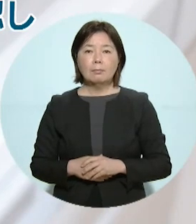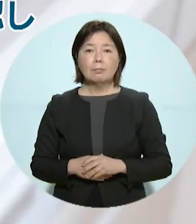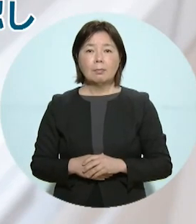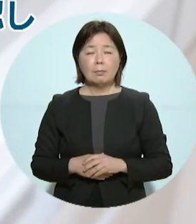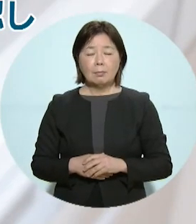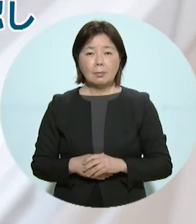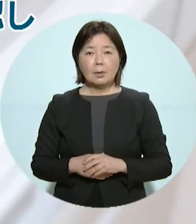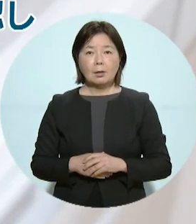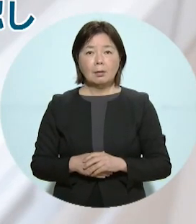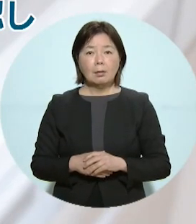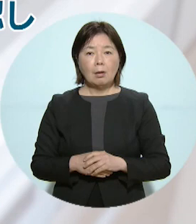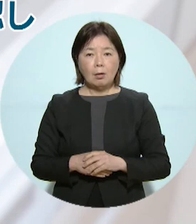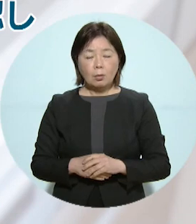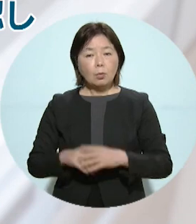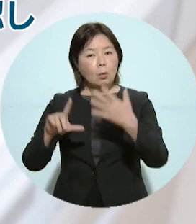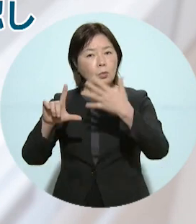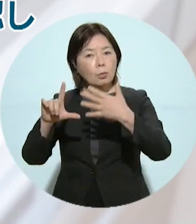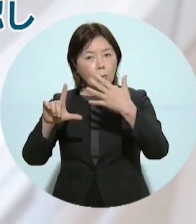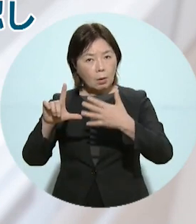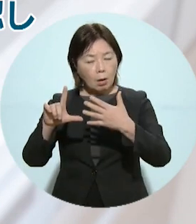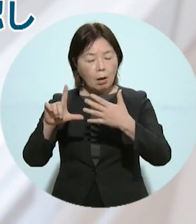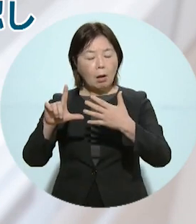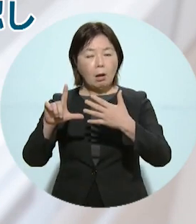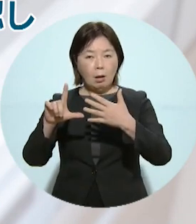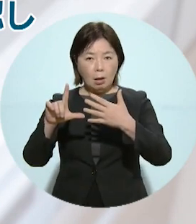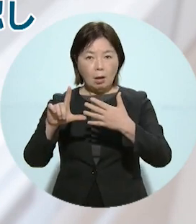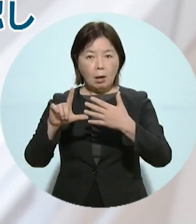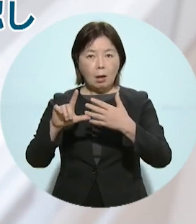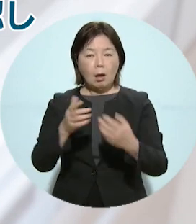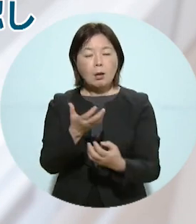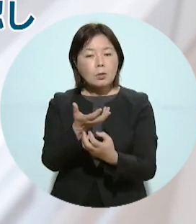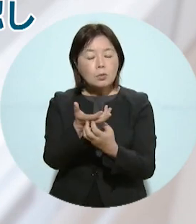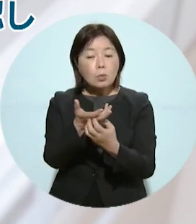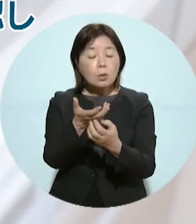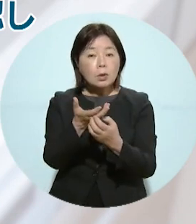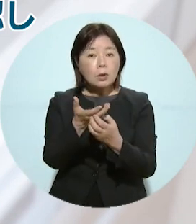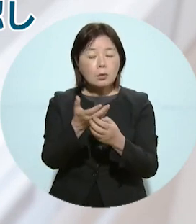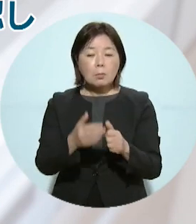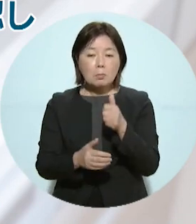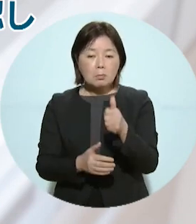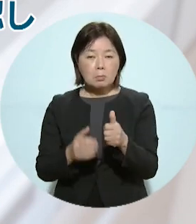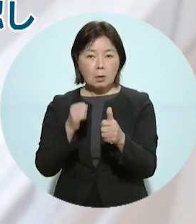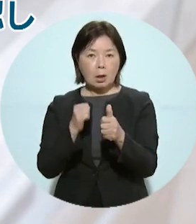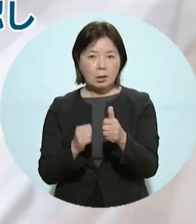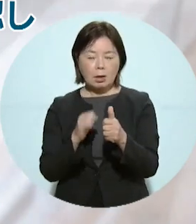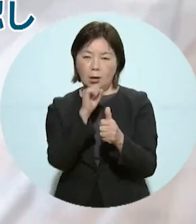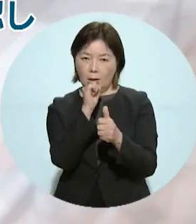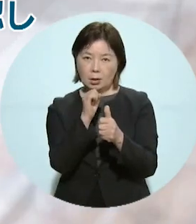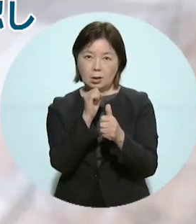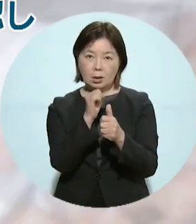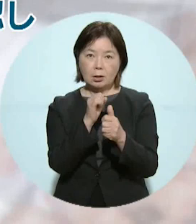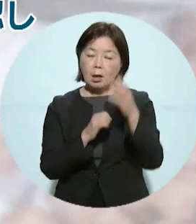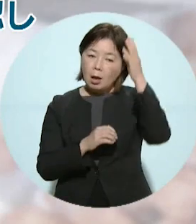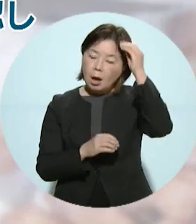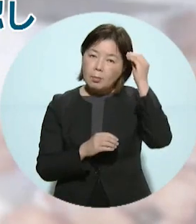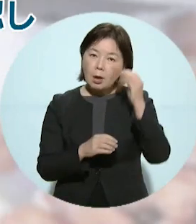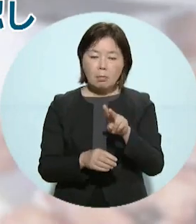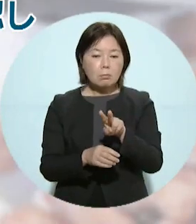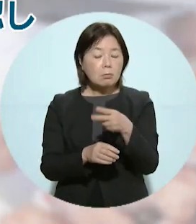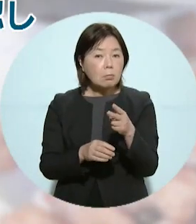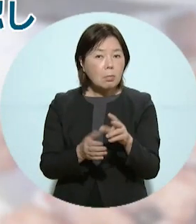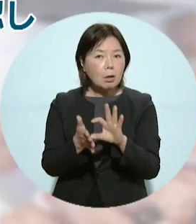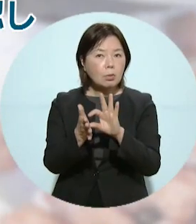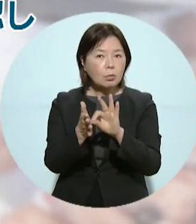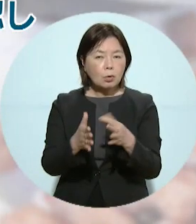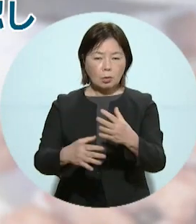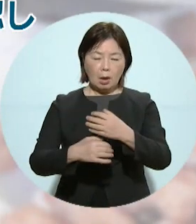都は実験結果を受けて、調理中にその場を離れない、揚げ物調理の際は特に